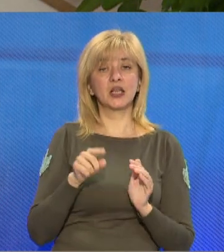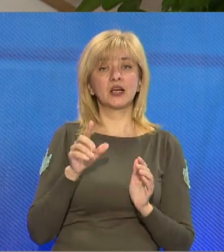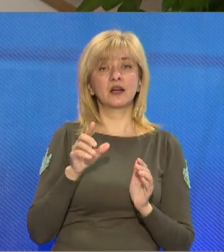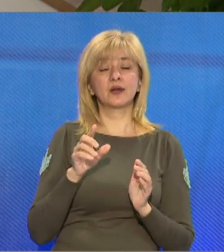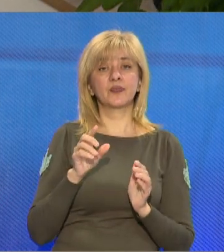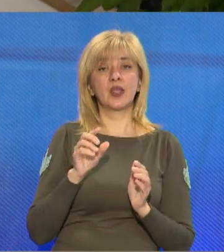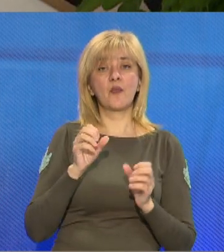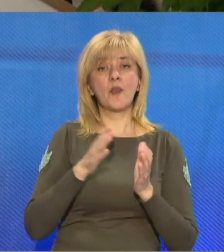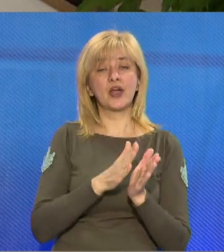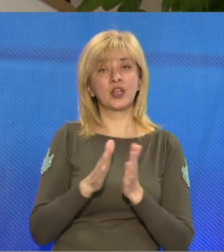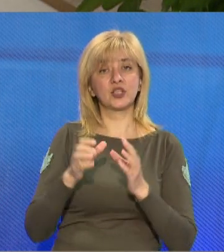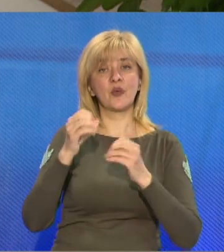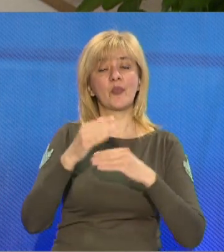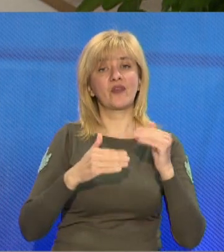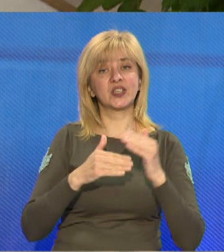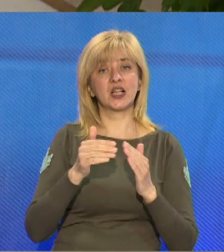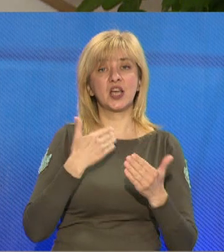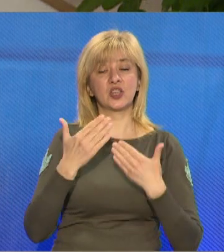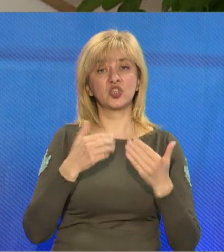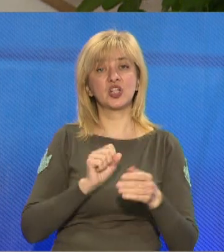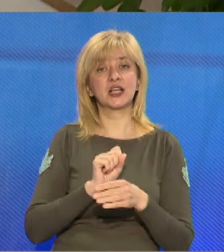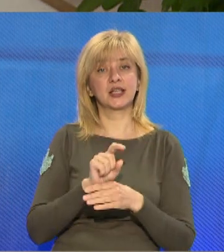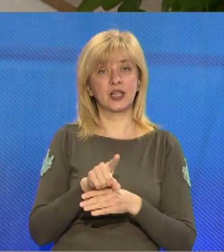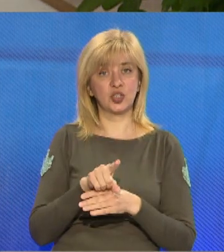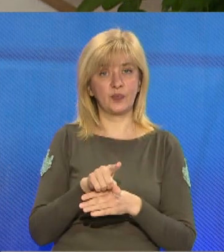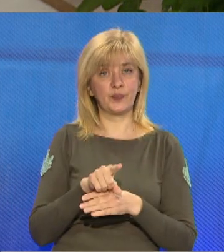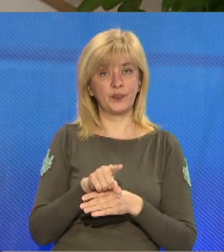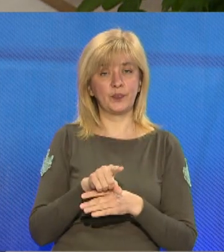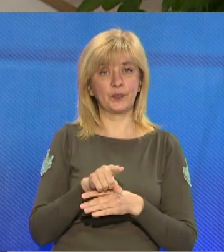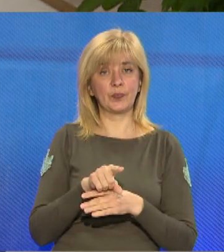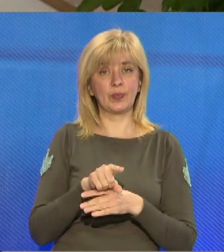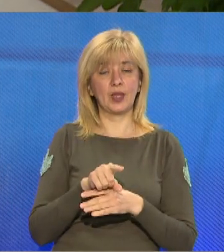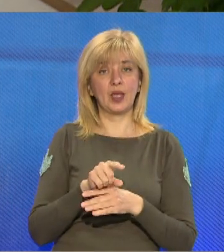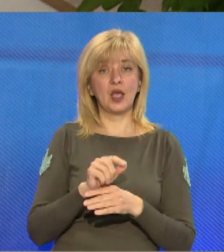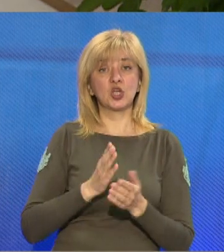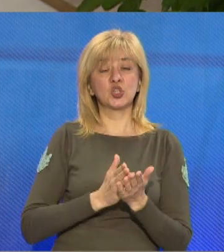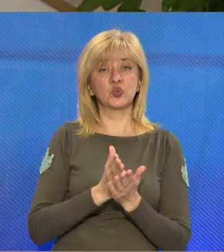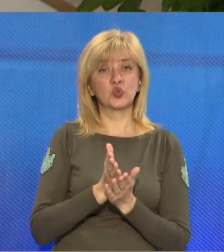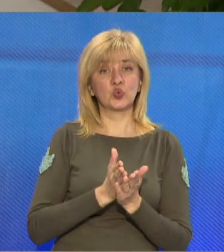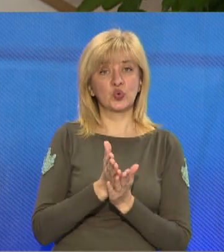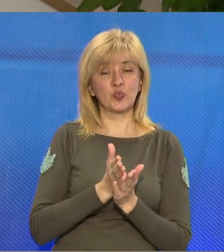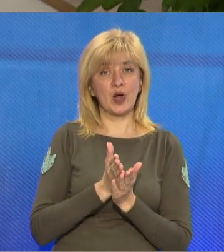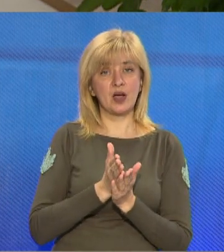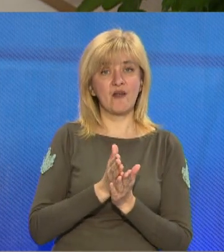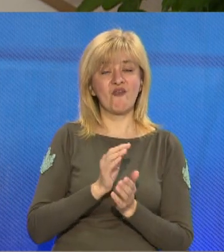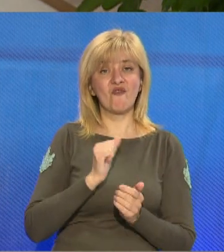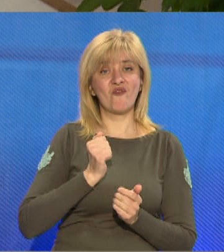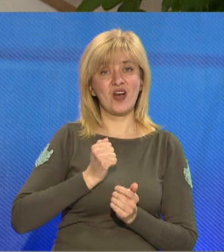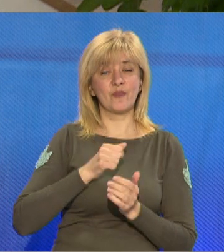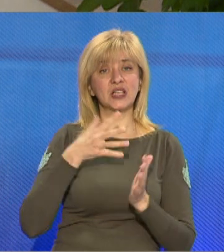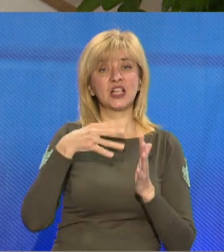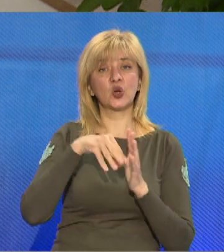порядочное профессиональное отношение к поставленным задачам. Ведь служба в армии, она заключается не только